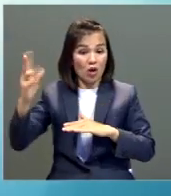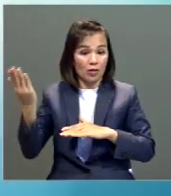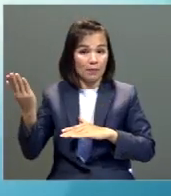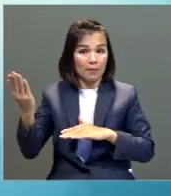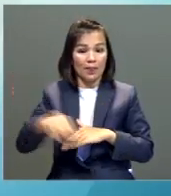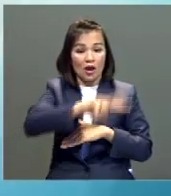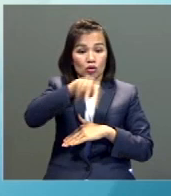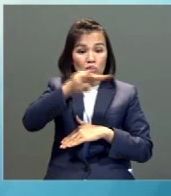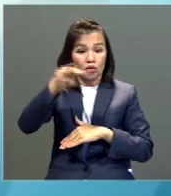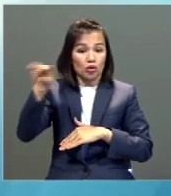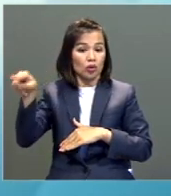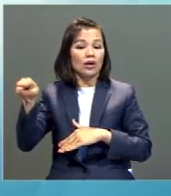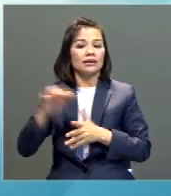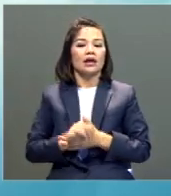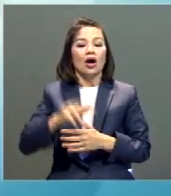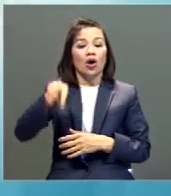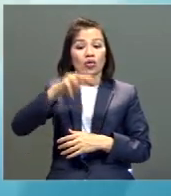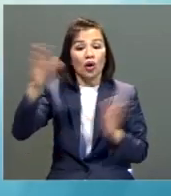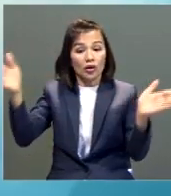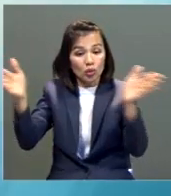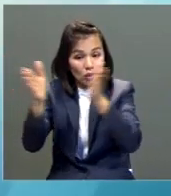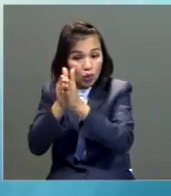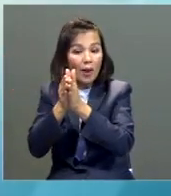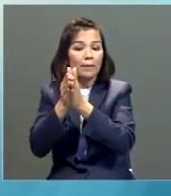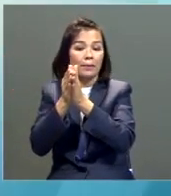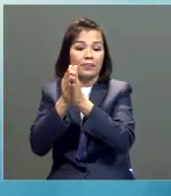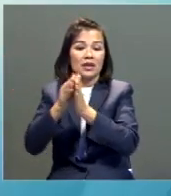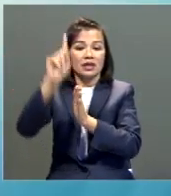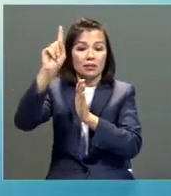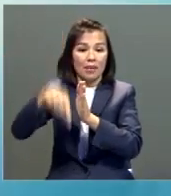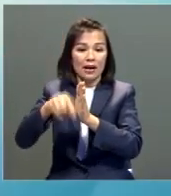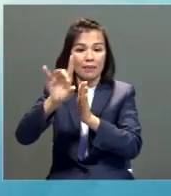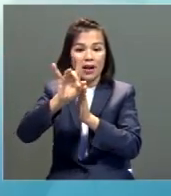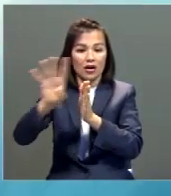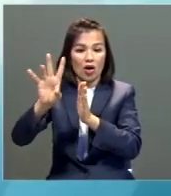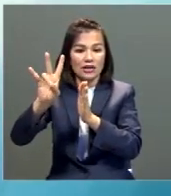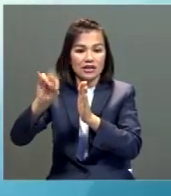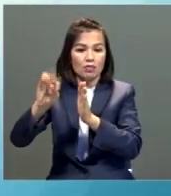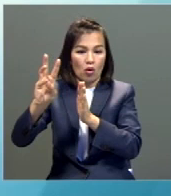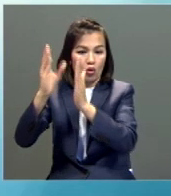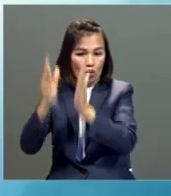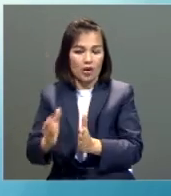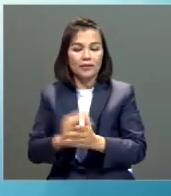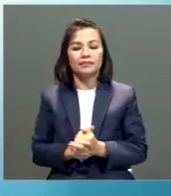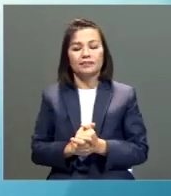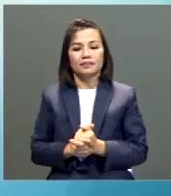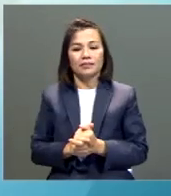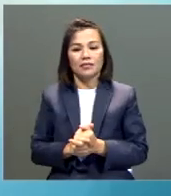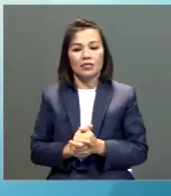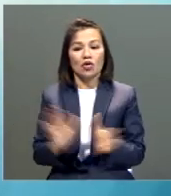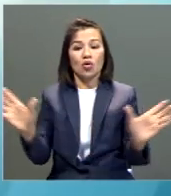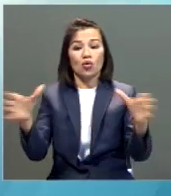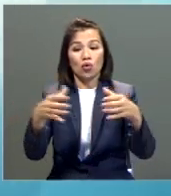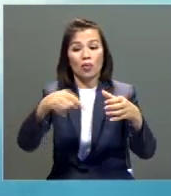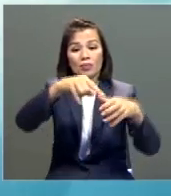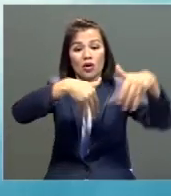ครับตรวจไปทั้งหมดรวมแล้ว 1,876 รายในกลุ่มที่เป็นกลุ่ม